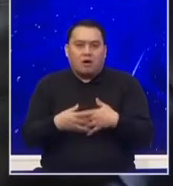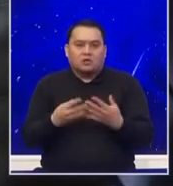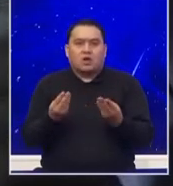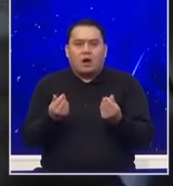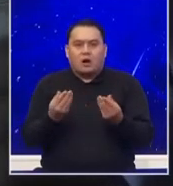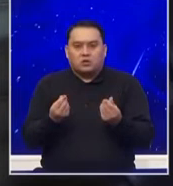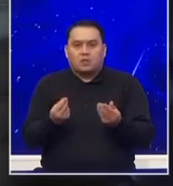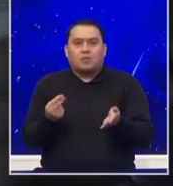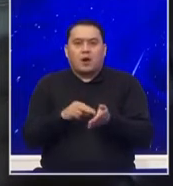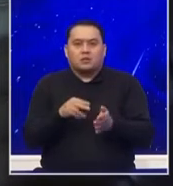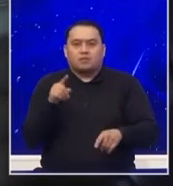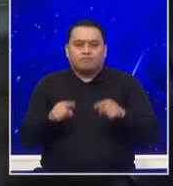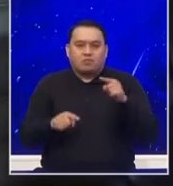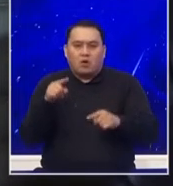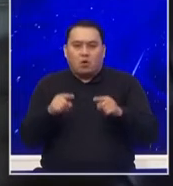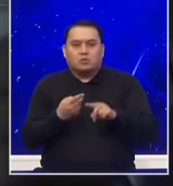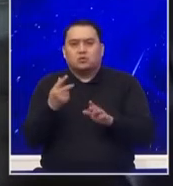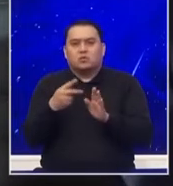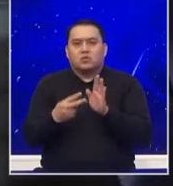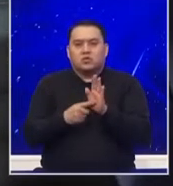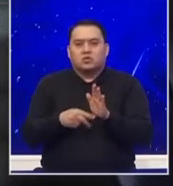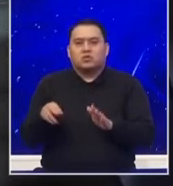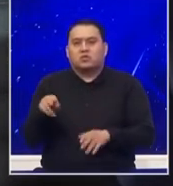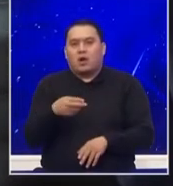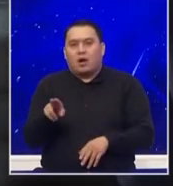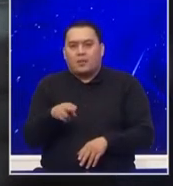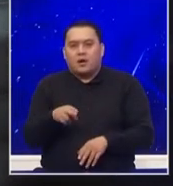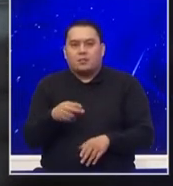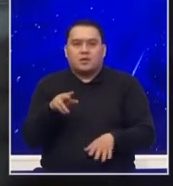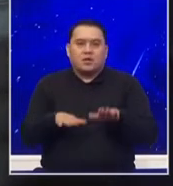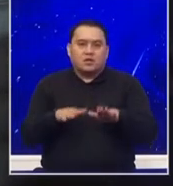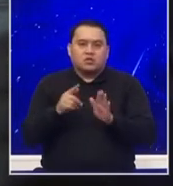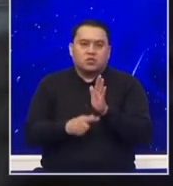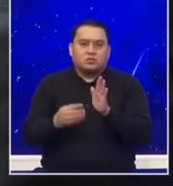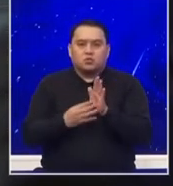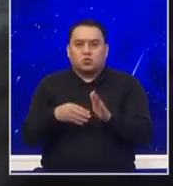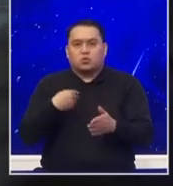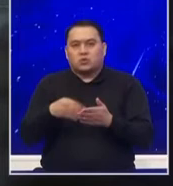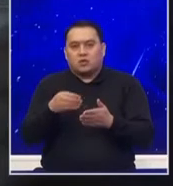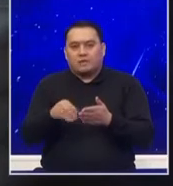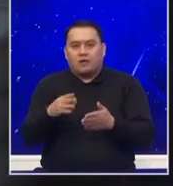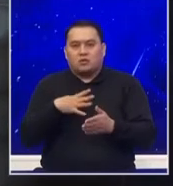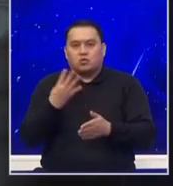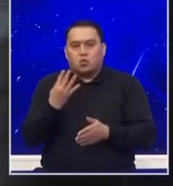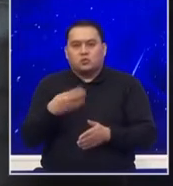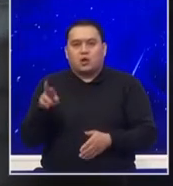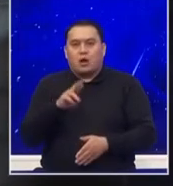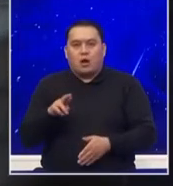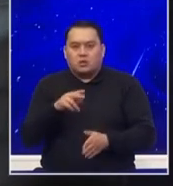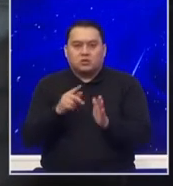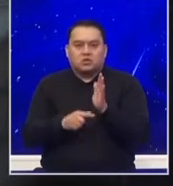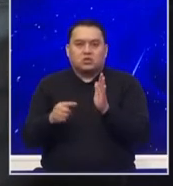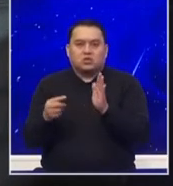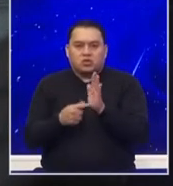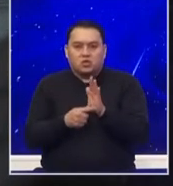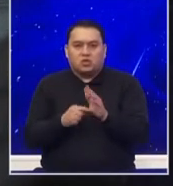қаражат. Ал баға тұрақсыз. Мәселен, 27 желтоқсанда арпаның бір келісін 79 тенгеден алдық. 4 қаңтар күні ол